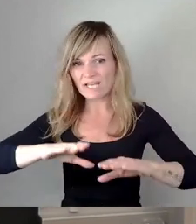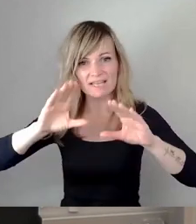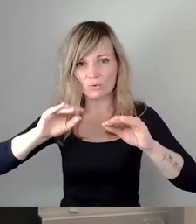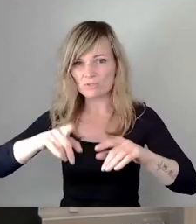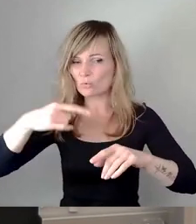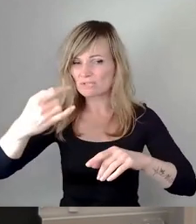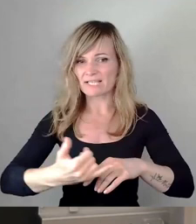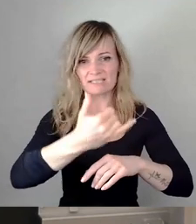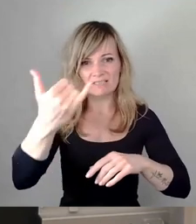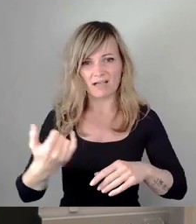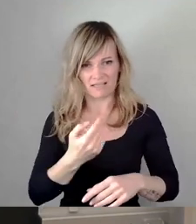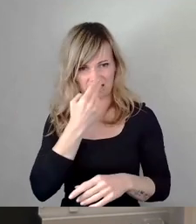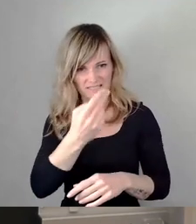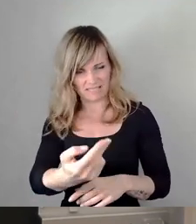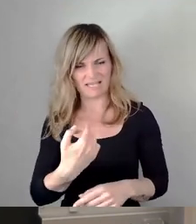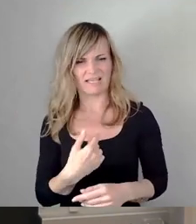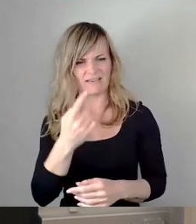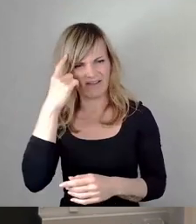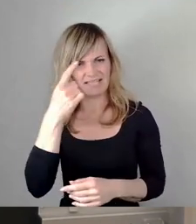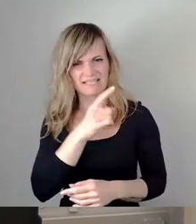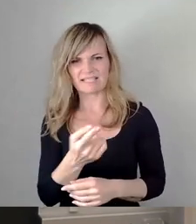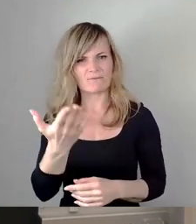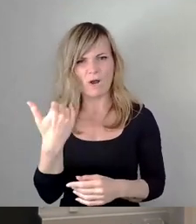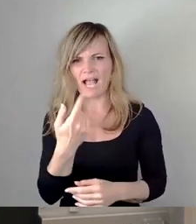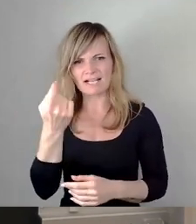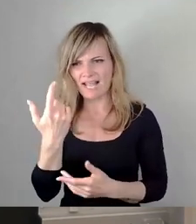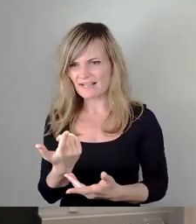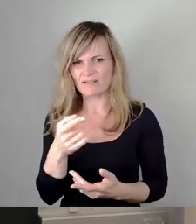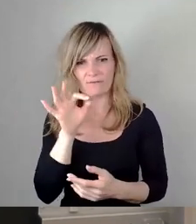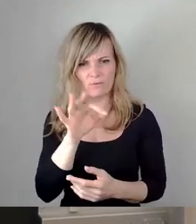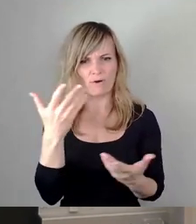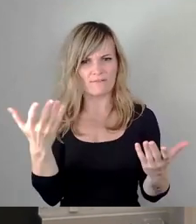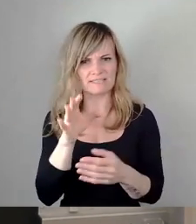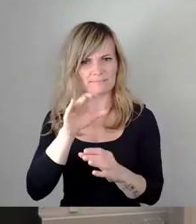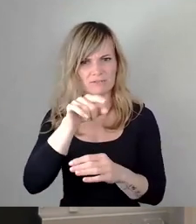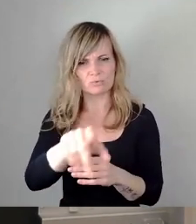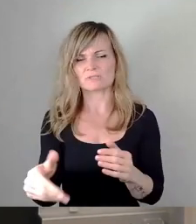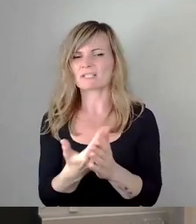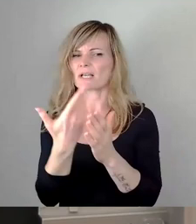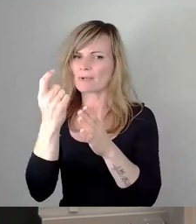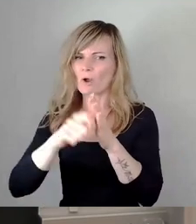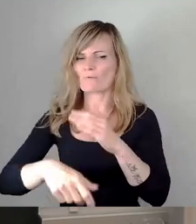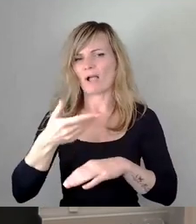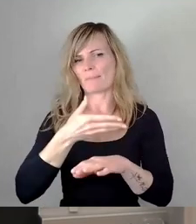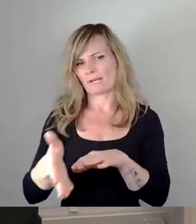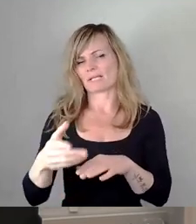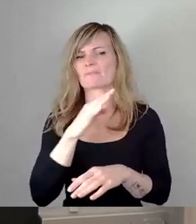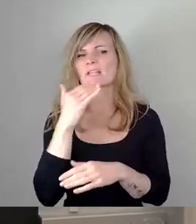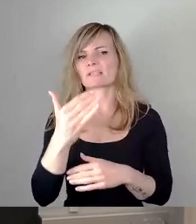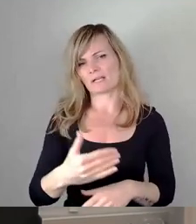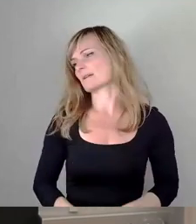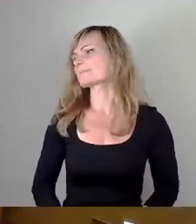wird aus meiner Sicht, weil ich nicht weiß, wo das Geld herkommen soll, und deswegen werden wir diesen Kauf ablehnen. Vielen Dank.